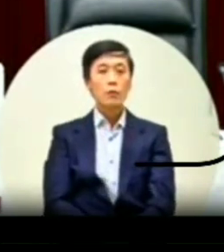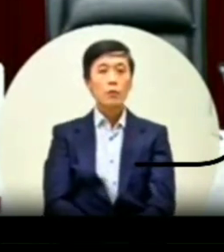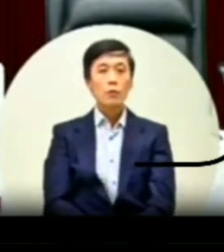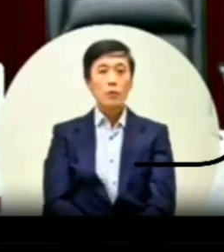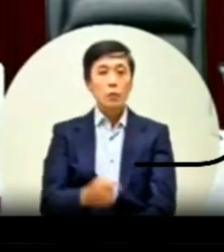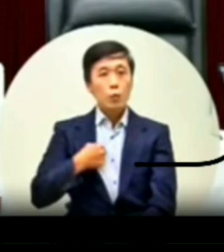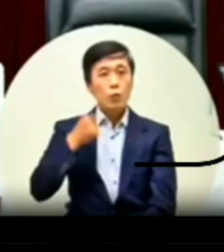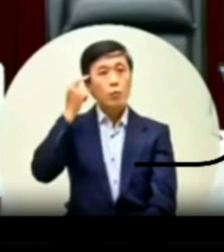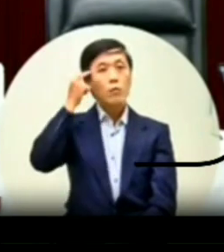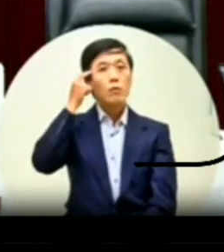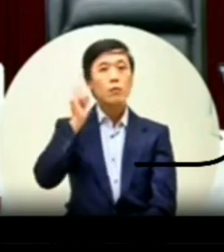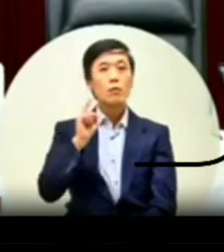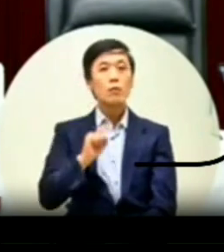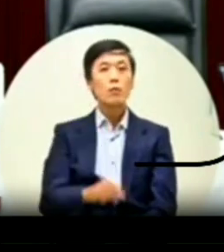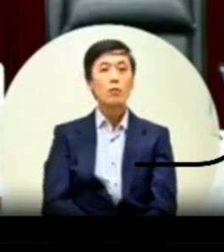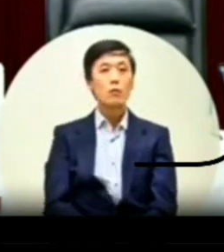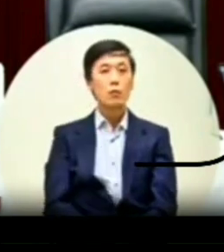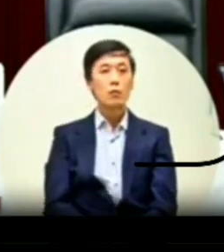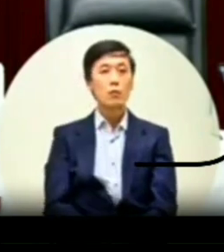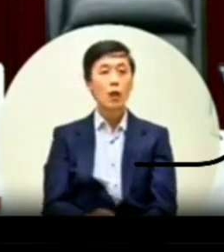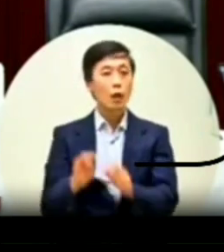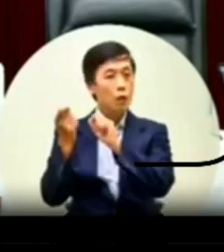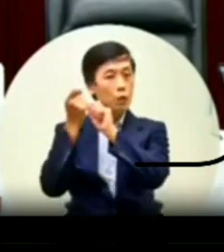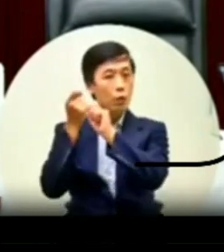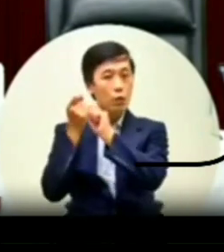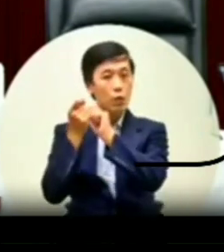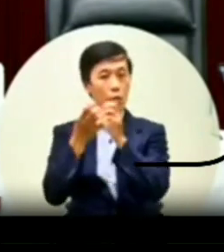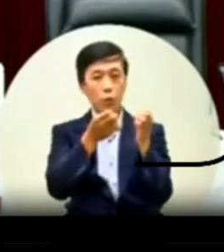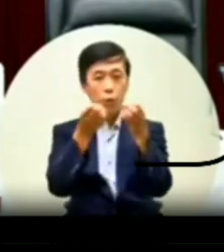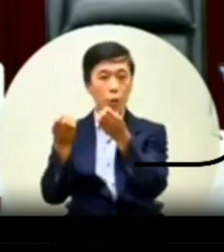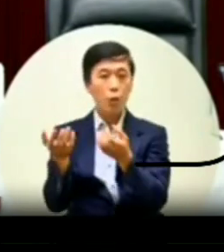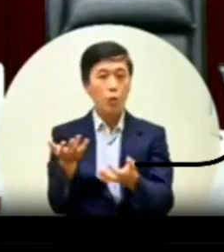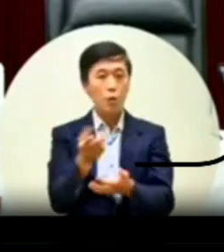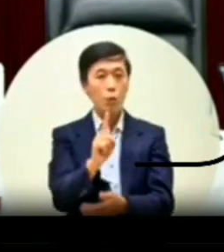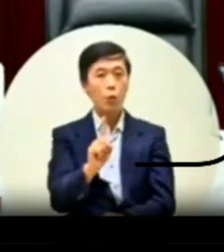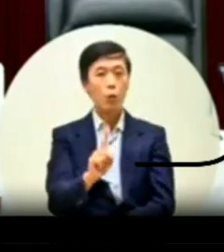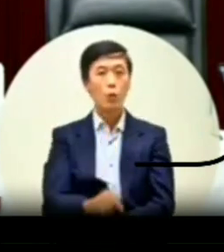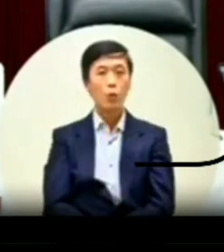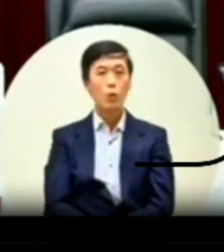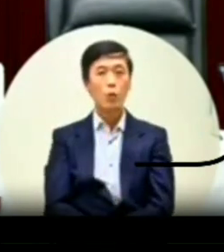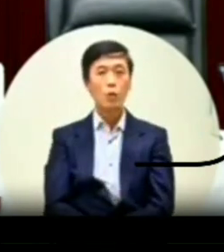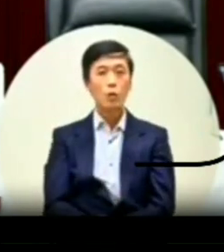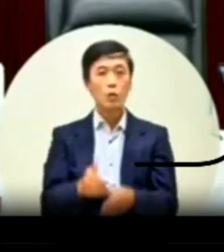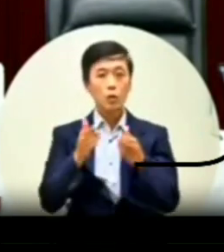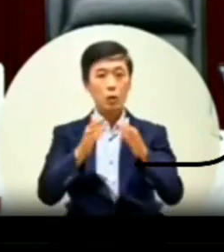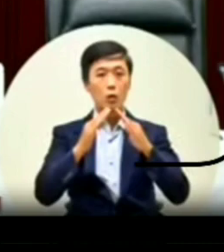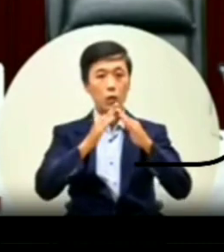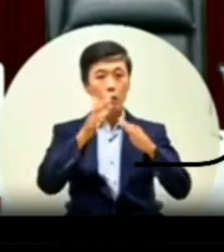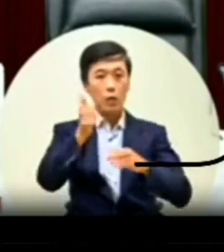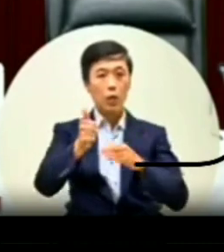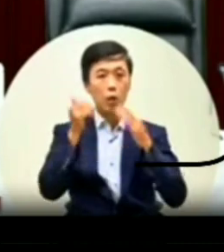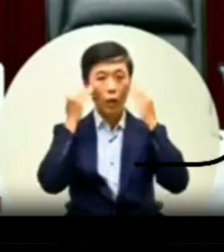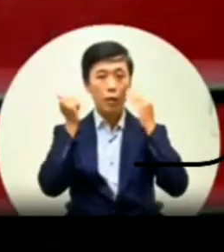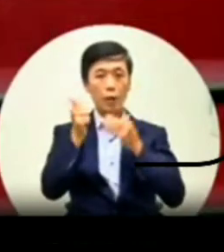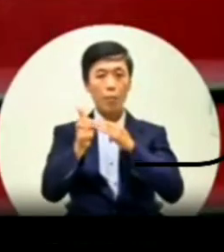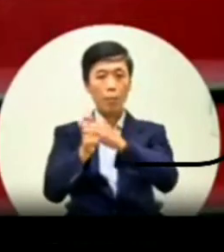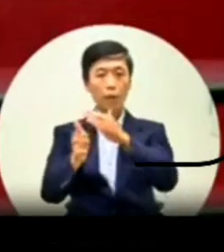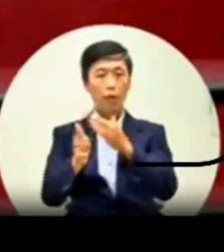我想最近一直都在谈有关于这个罢韩的事情。那